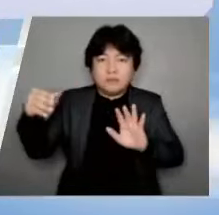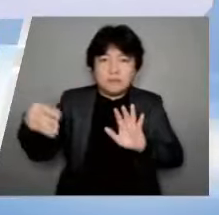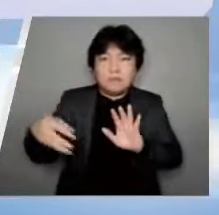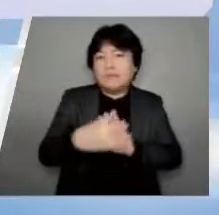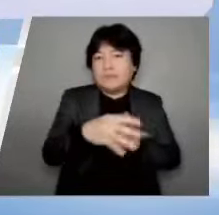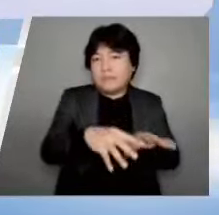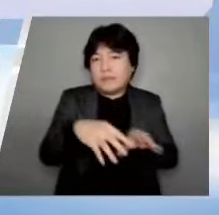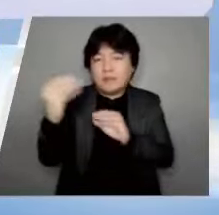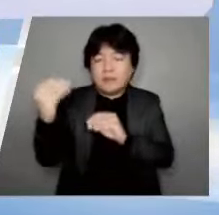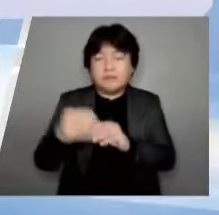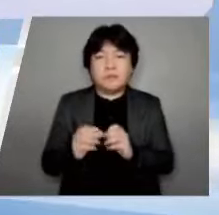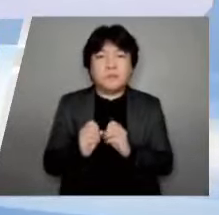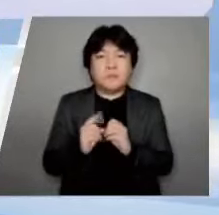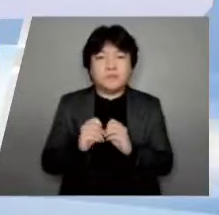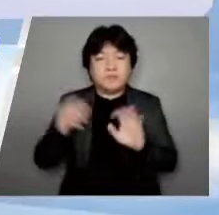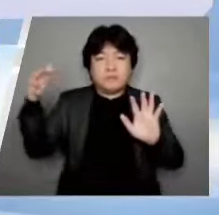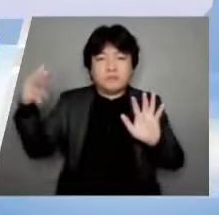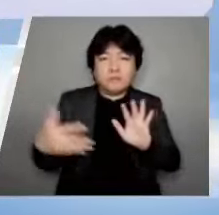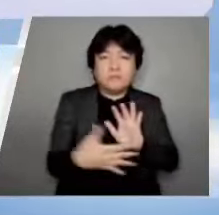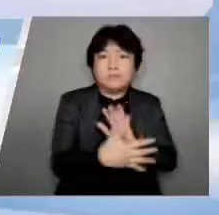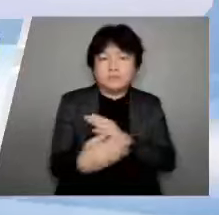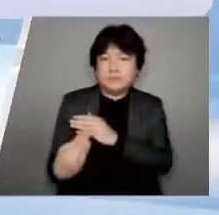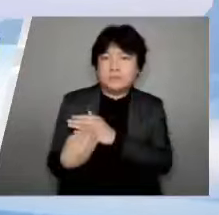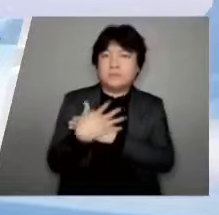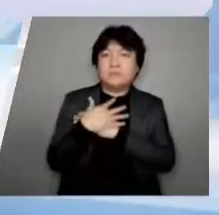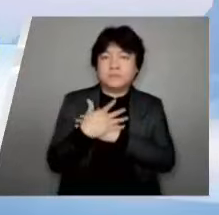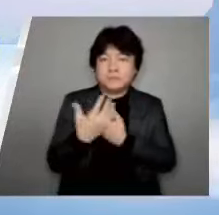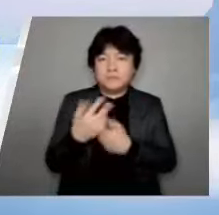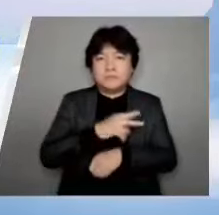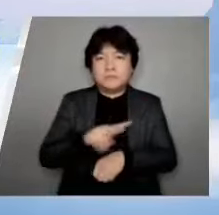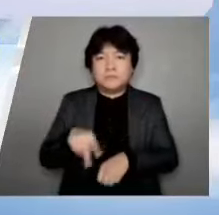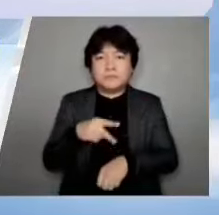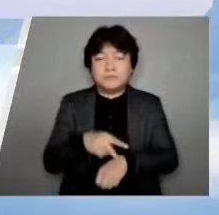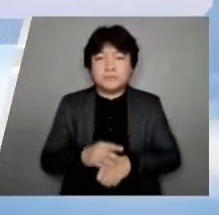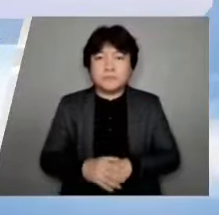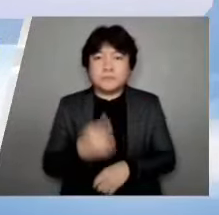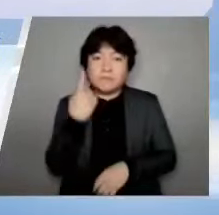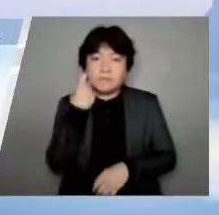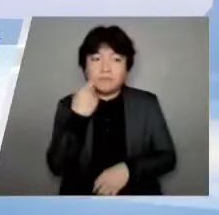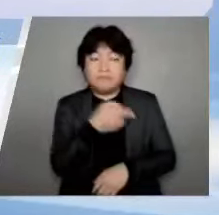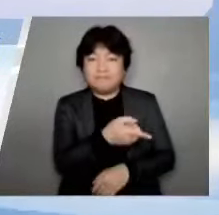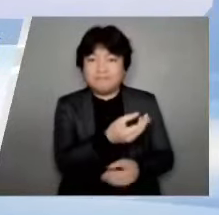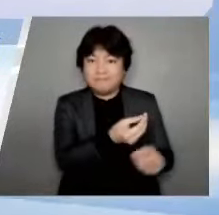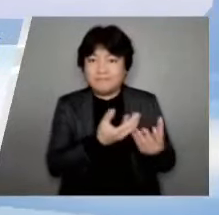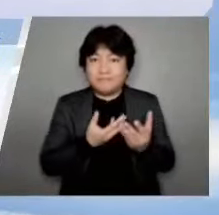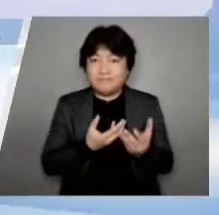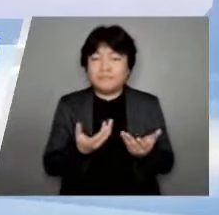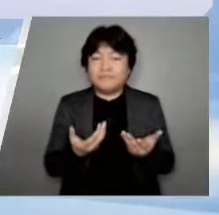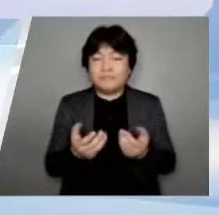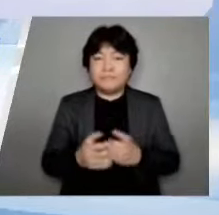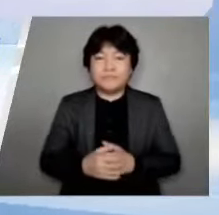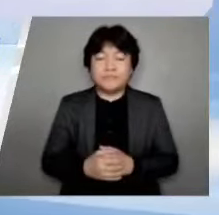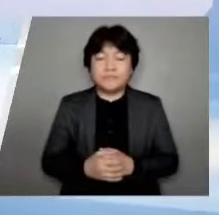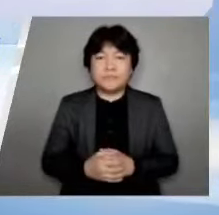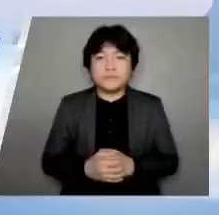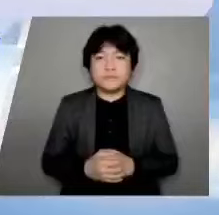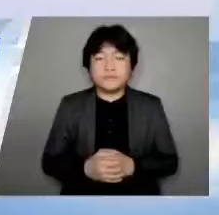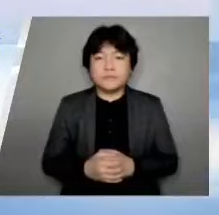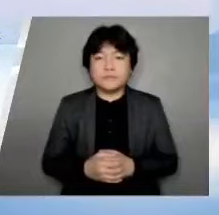nakaka-apekto sa atin. At yun nga po, kanina po na banggit din niyo na ang Pangulo ay nandito kanina. At para